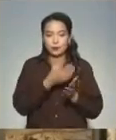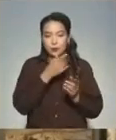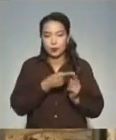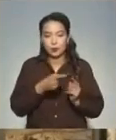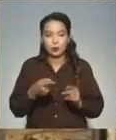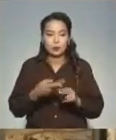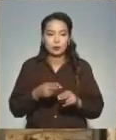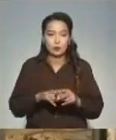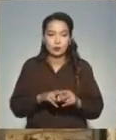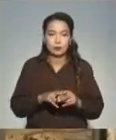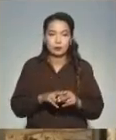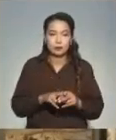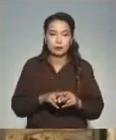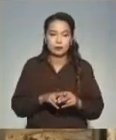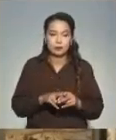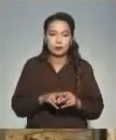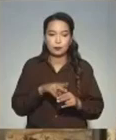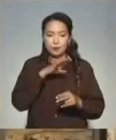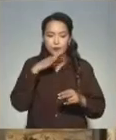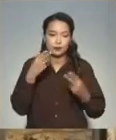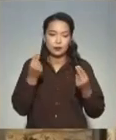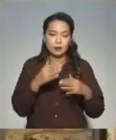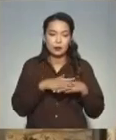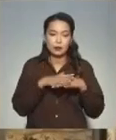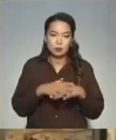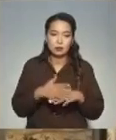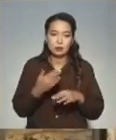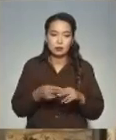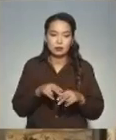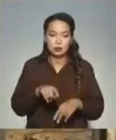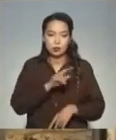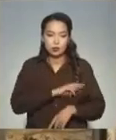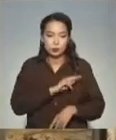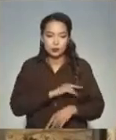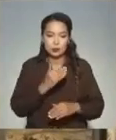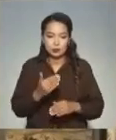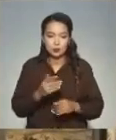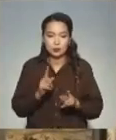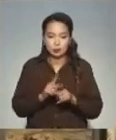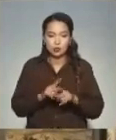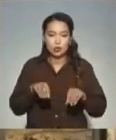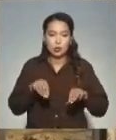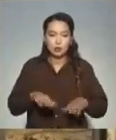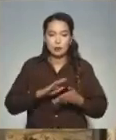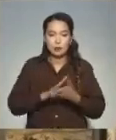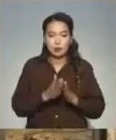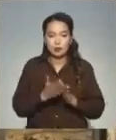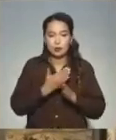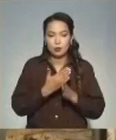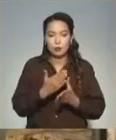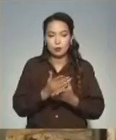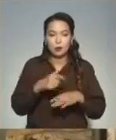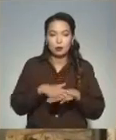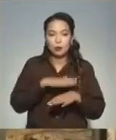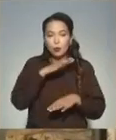қозғалмаған сеңді қозғап, үлкен қаражаттар бөлдіріп, осы жұмыстар қазір шешімін табуда. Енді біздің халықтың